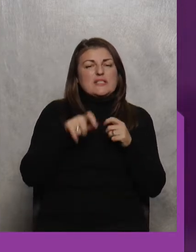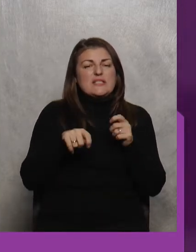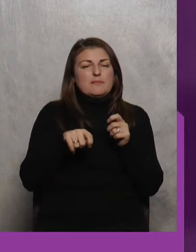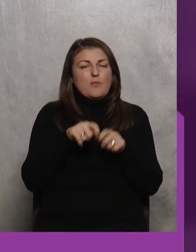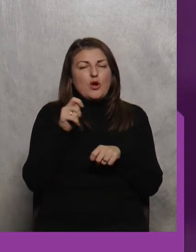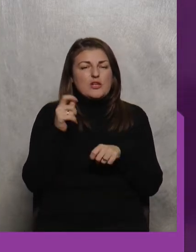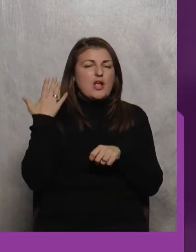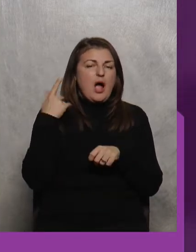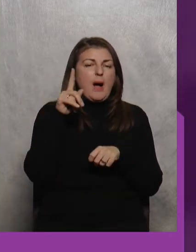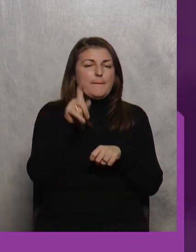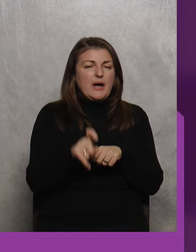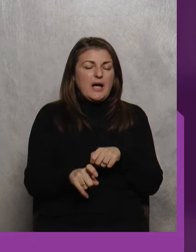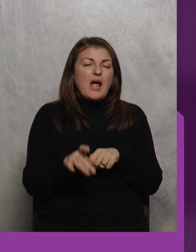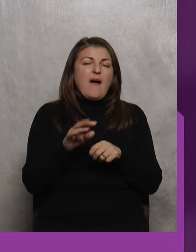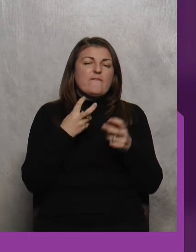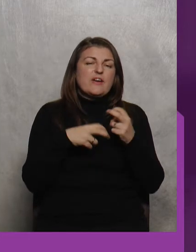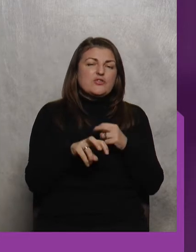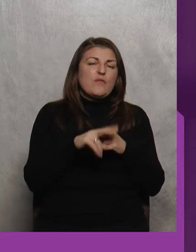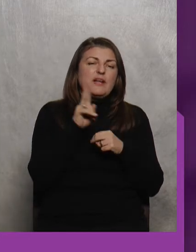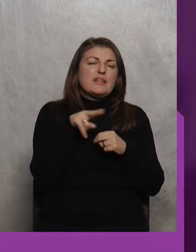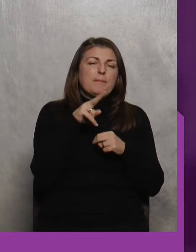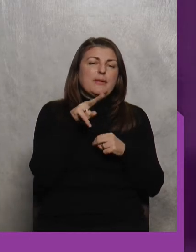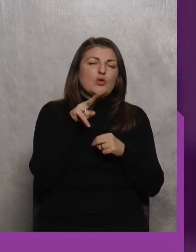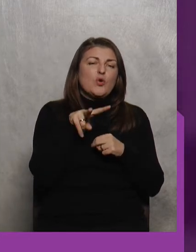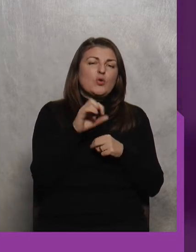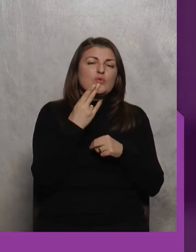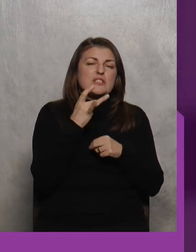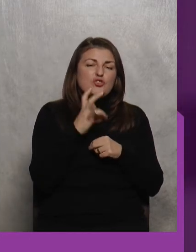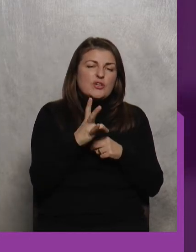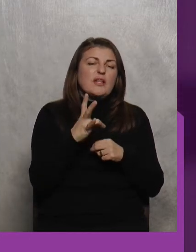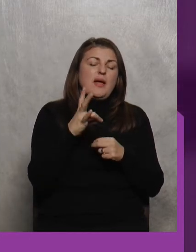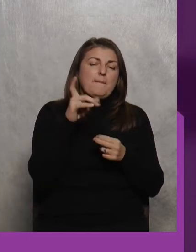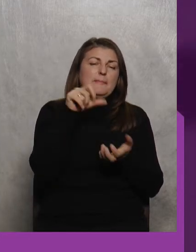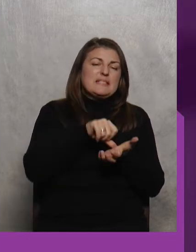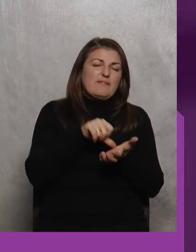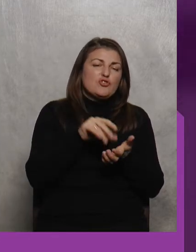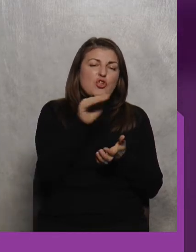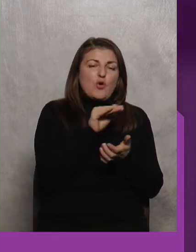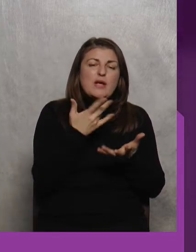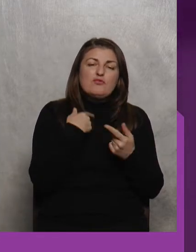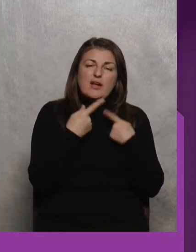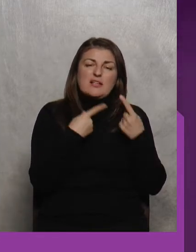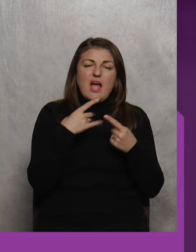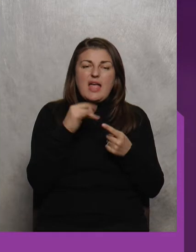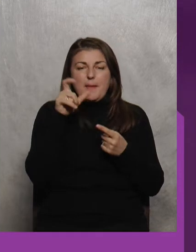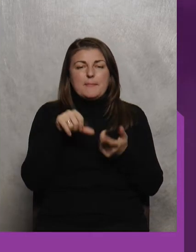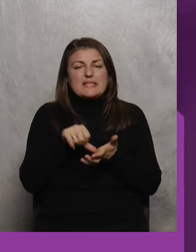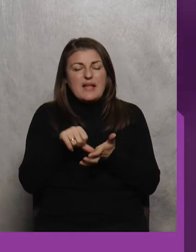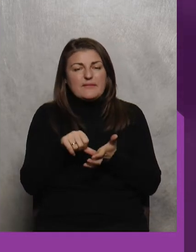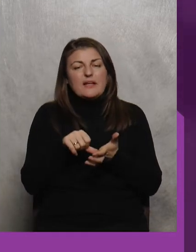ураженням опорно-рухового апарата вийшов Дмитро Луцишин, представник Житомирщини, який я вже казав. І